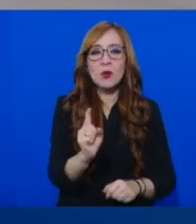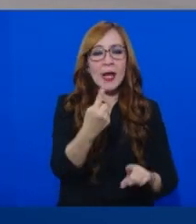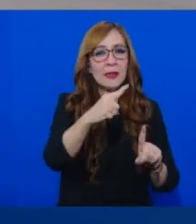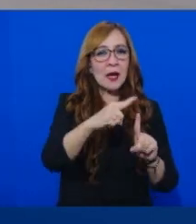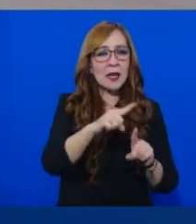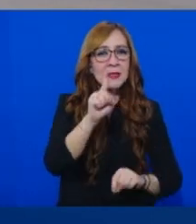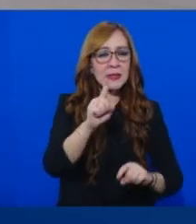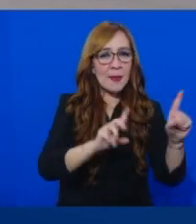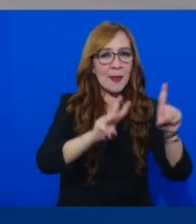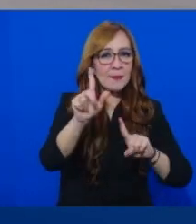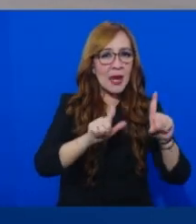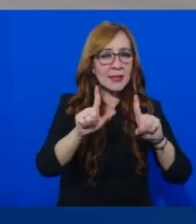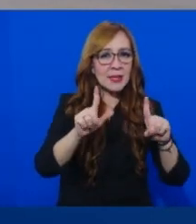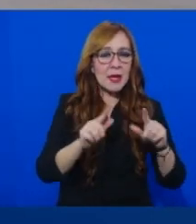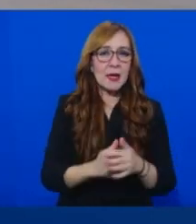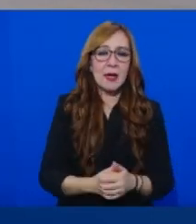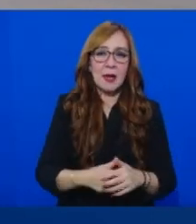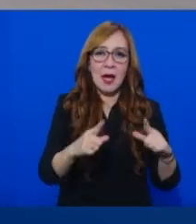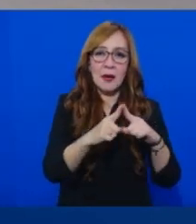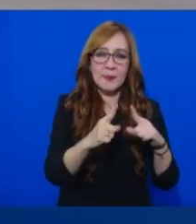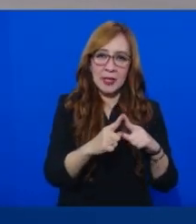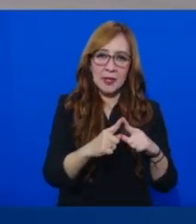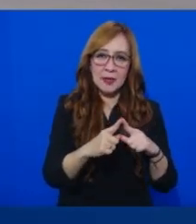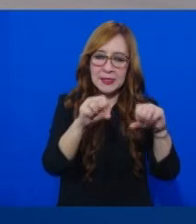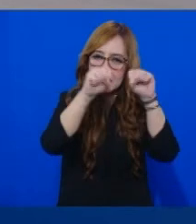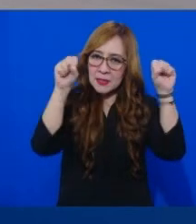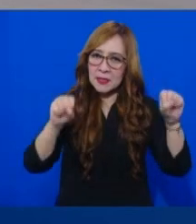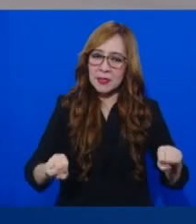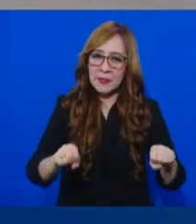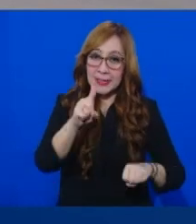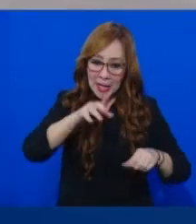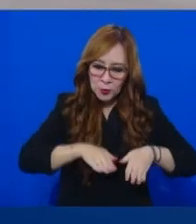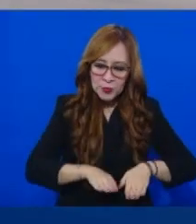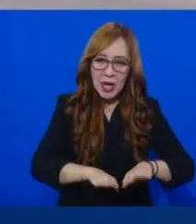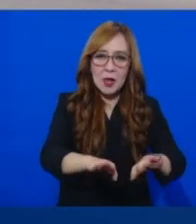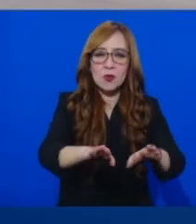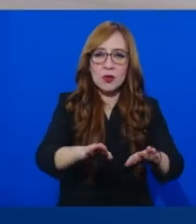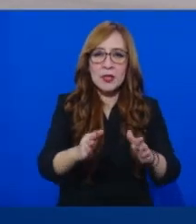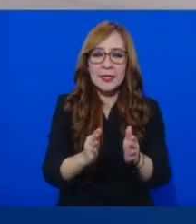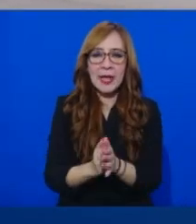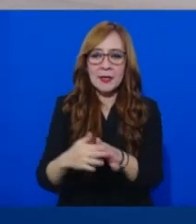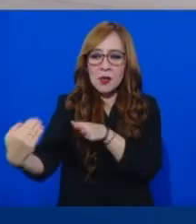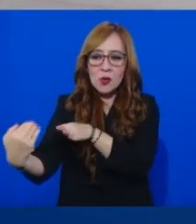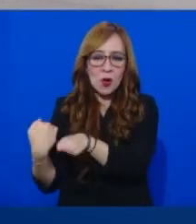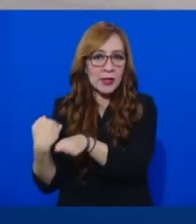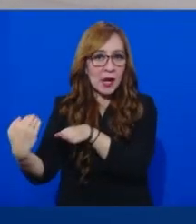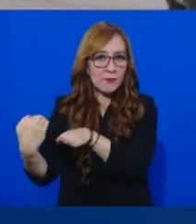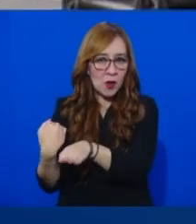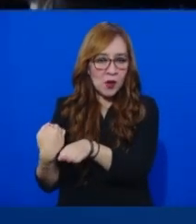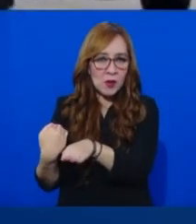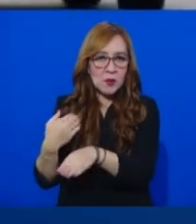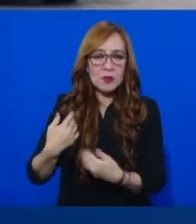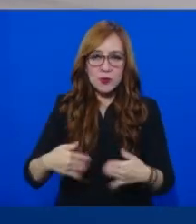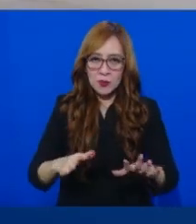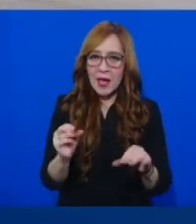sudah diberlakukan. Di antaranya yaitu rekayasa lalu lintas one way dan juga kontraflow ini sudah tidak ada lagi sejak